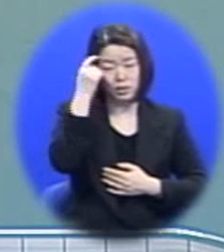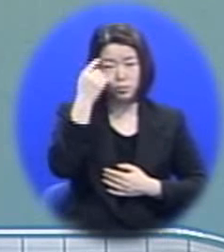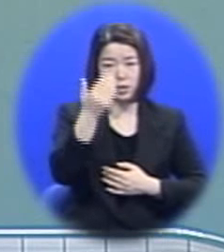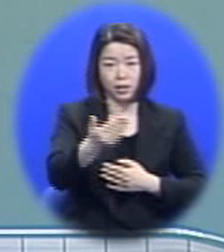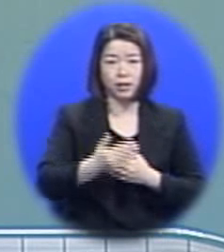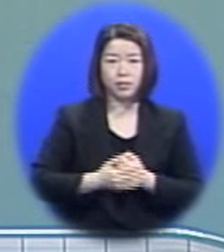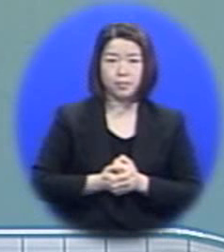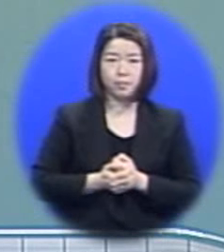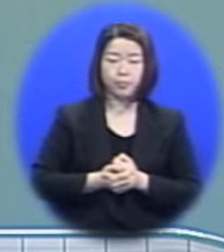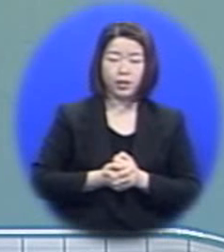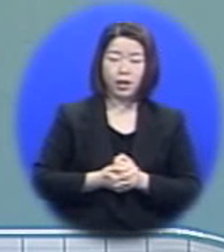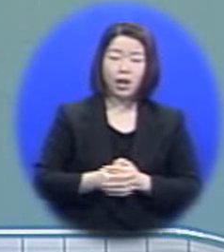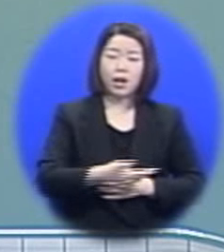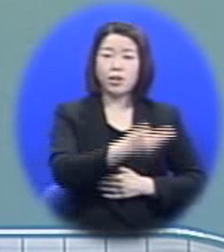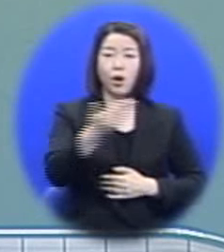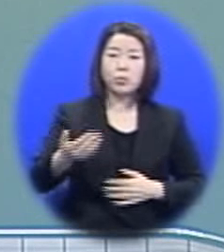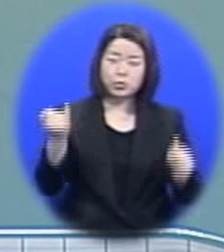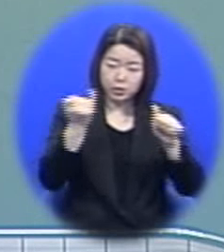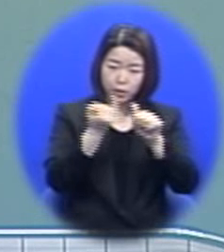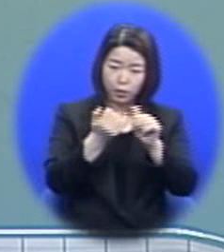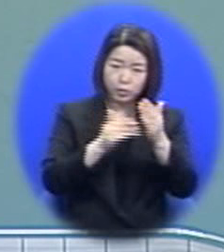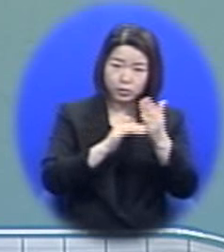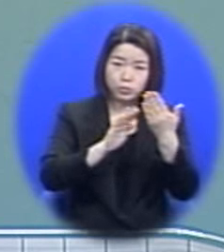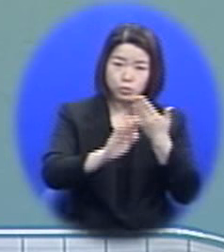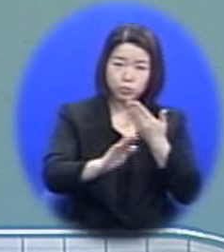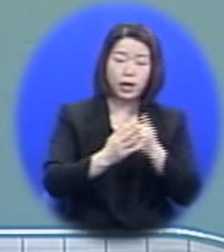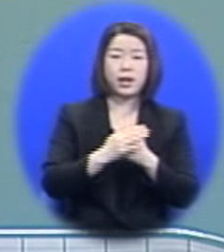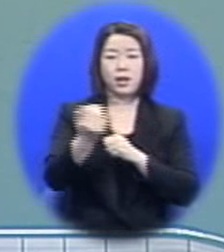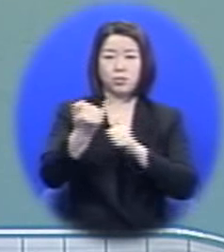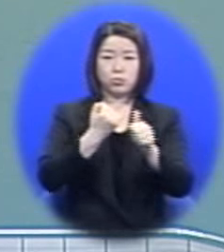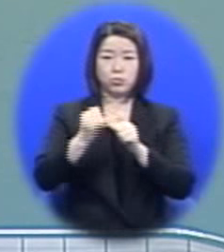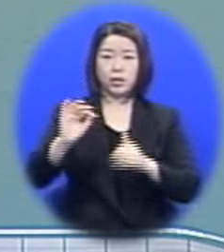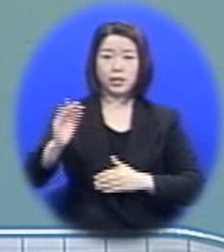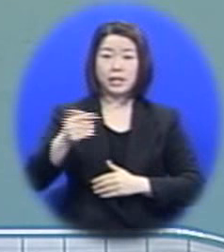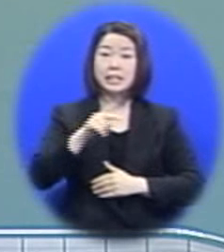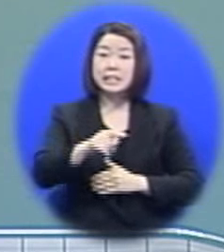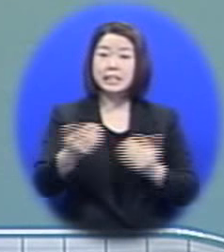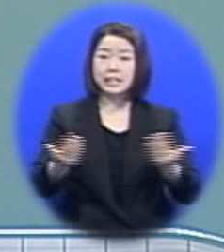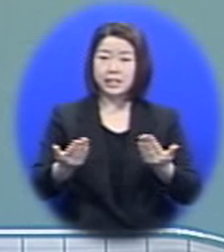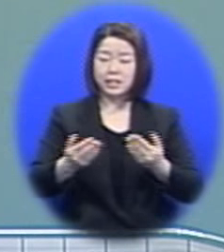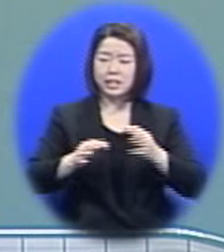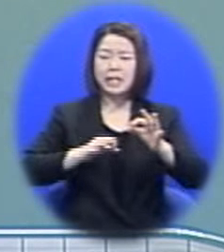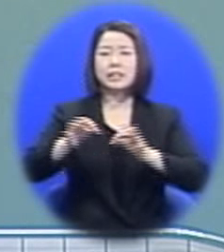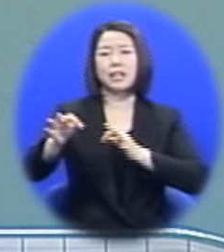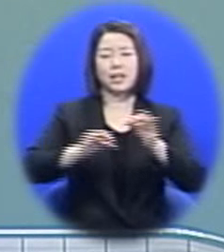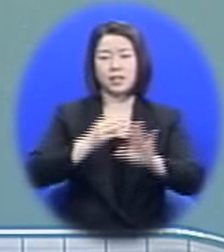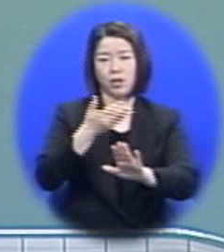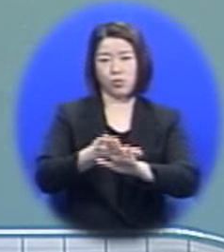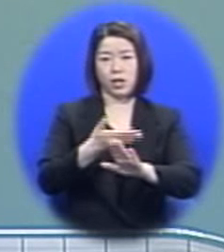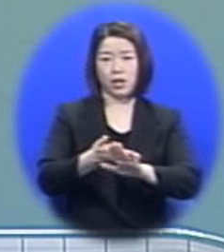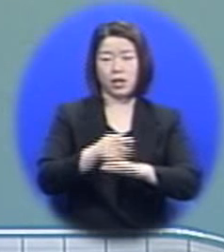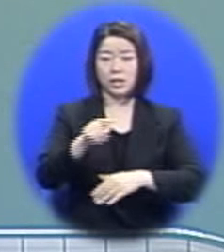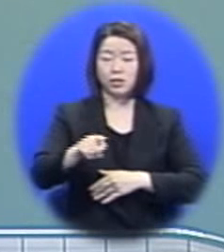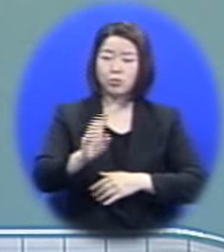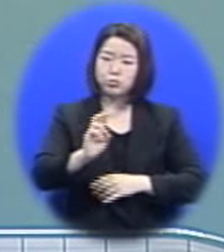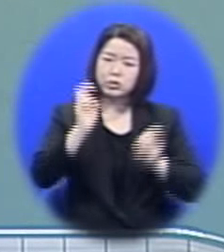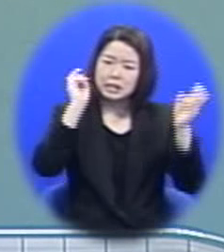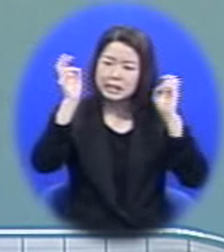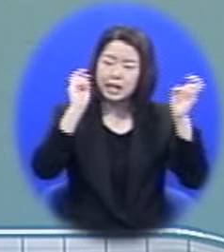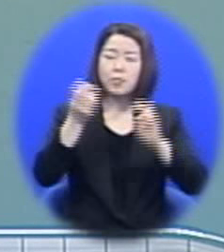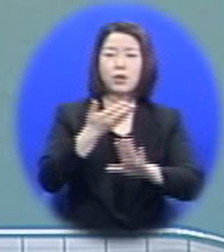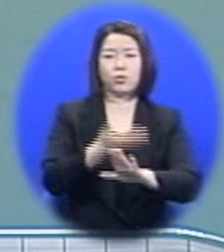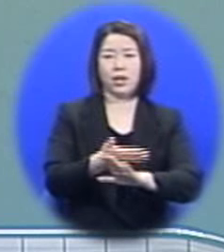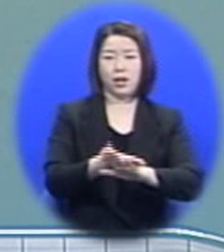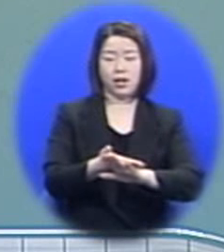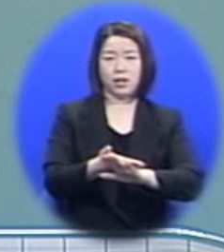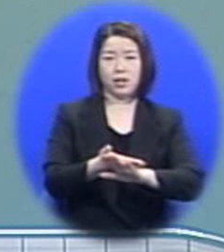여러분, 결혼해서 부부가 되는이 일이 장사하고 다르잖아요. 이건 무슨 사업하고